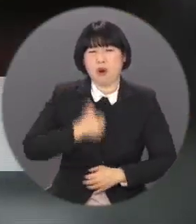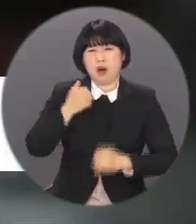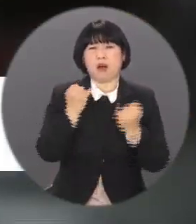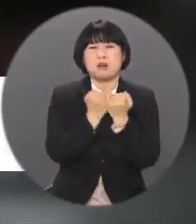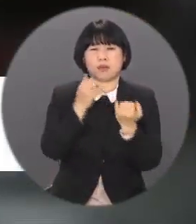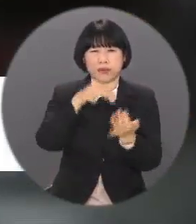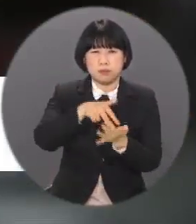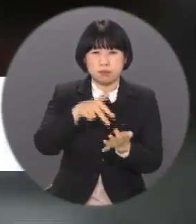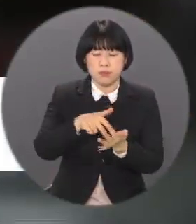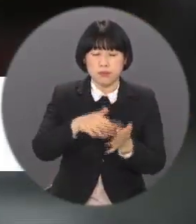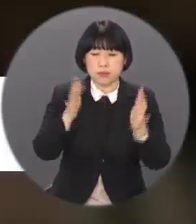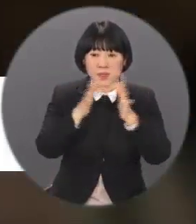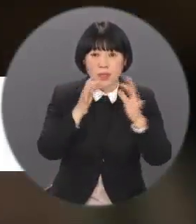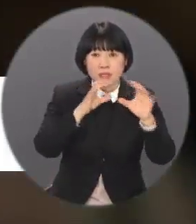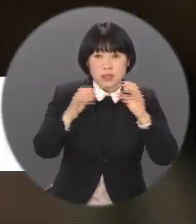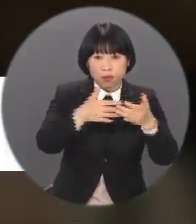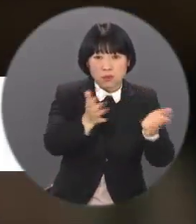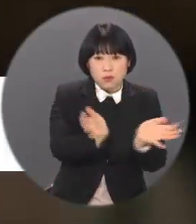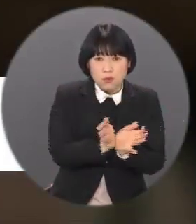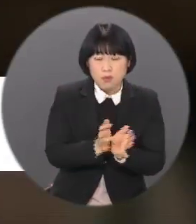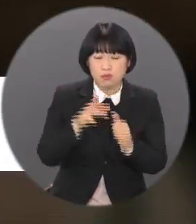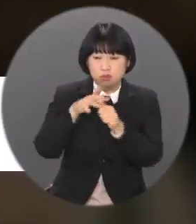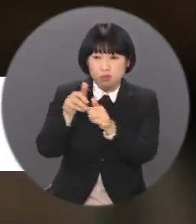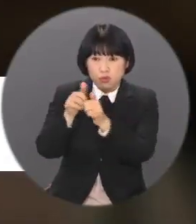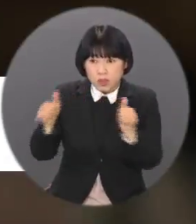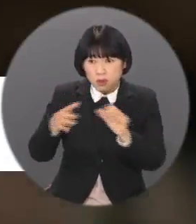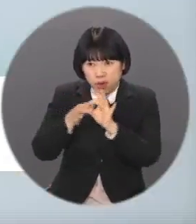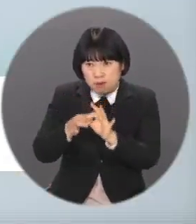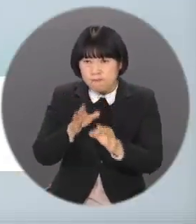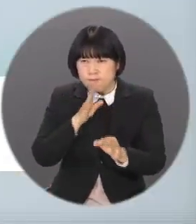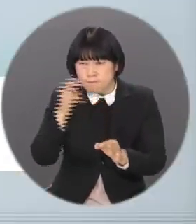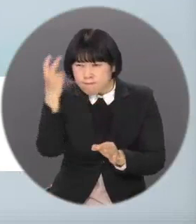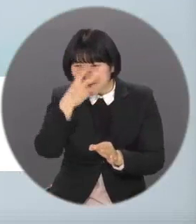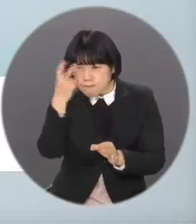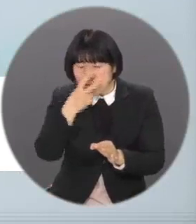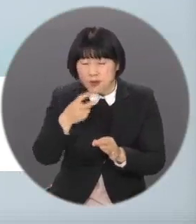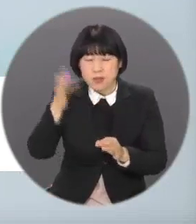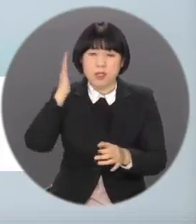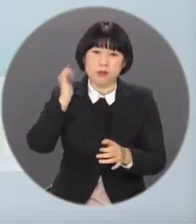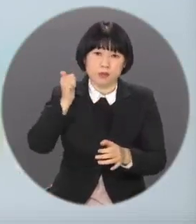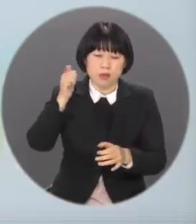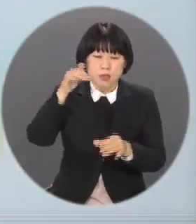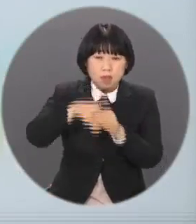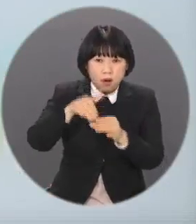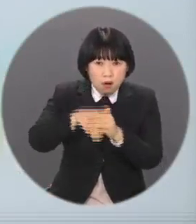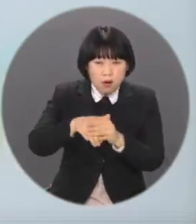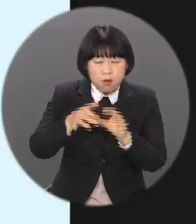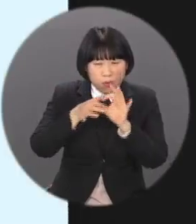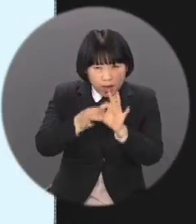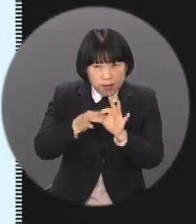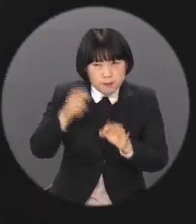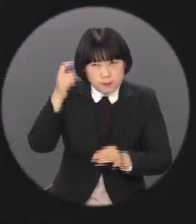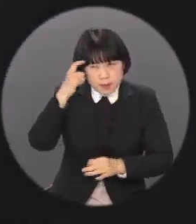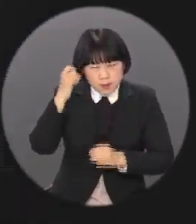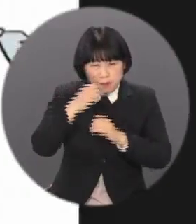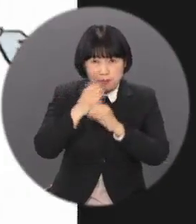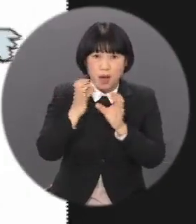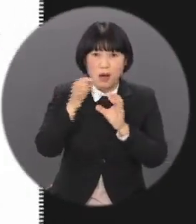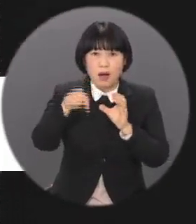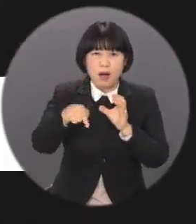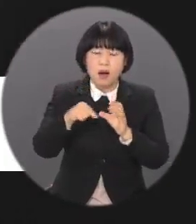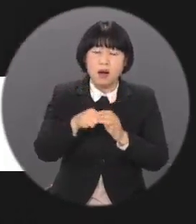여성 온라인 커뮤니티를 중심으로 후보자 관련 팩트체크는 물론 대선 관심도가 뒤늦게 치솟은 상황.